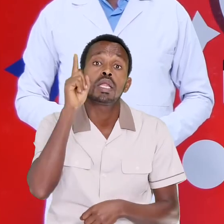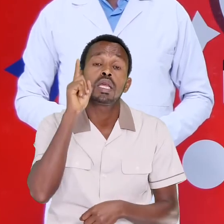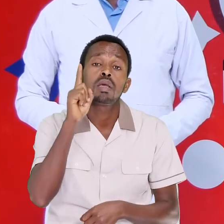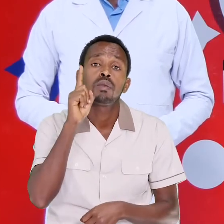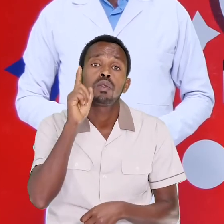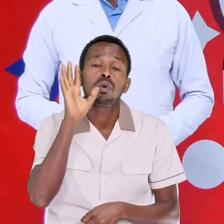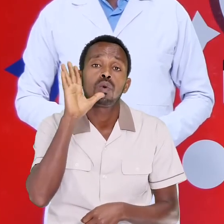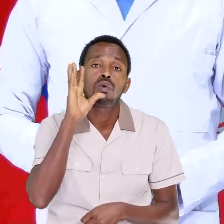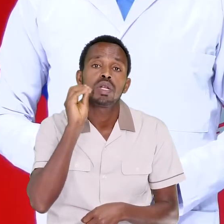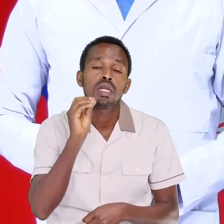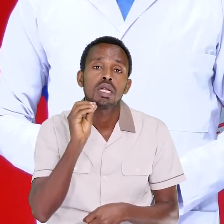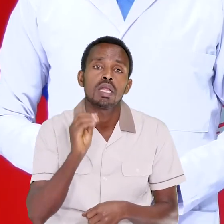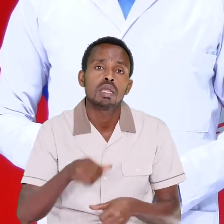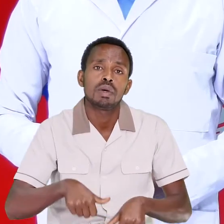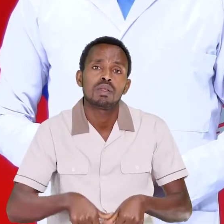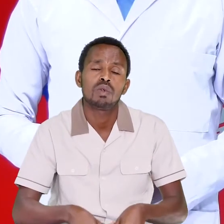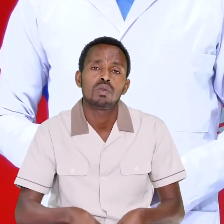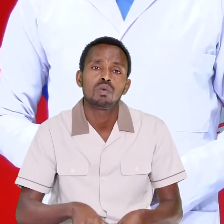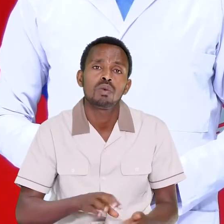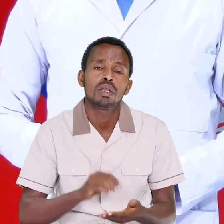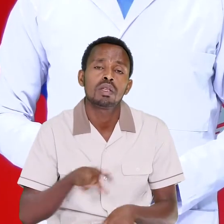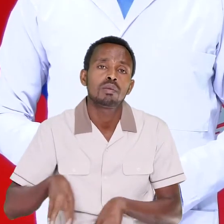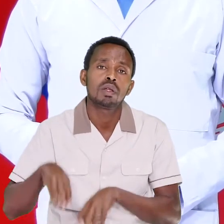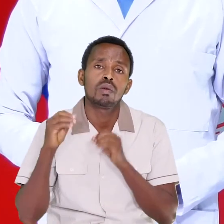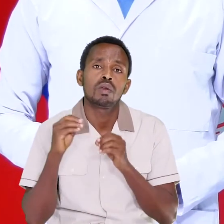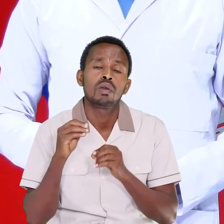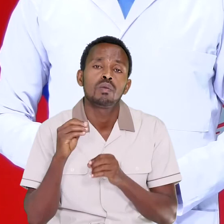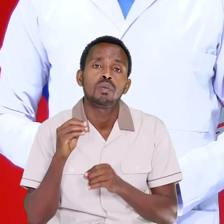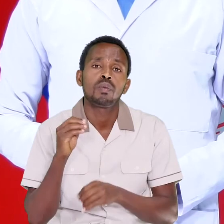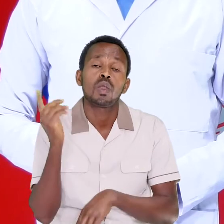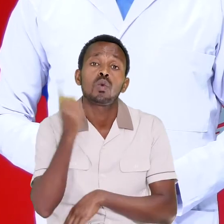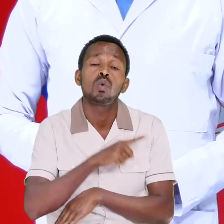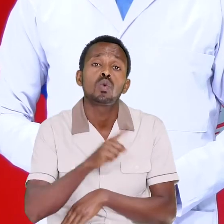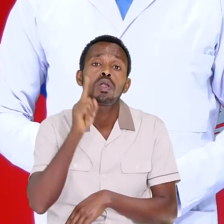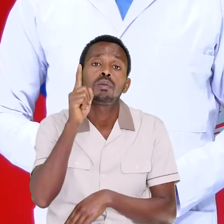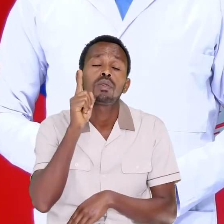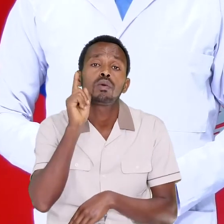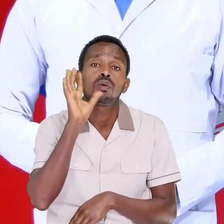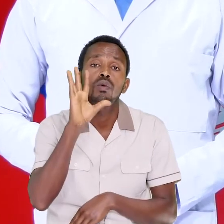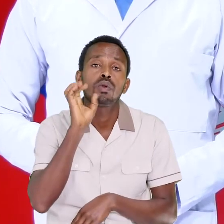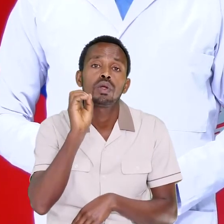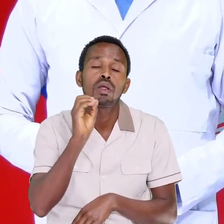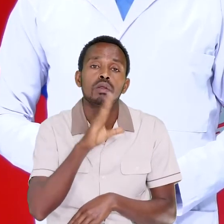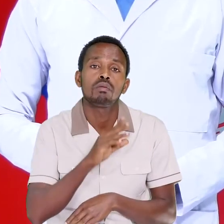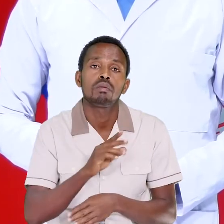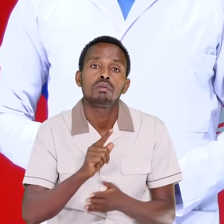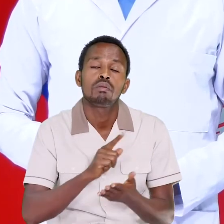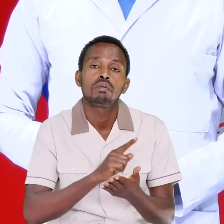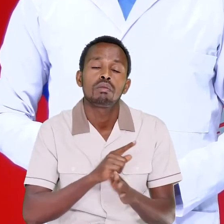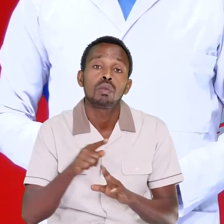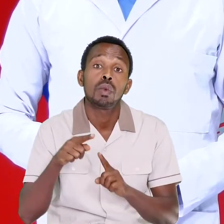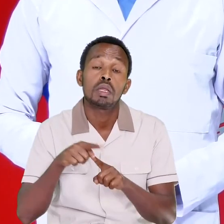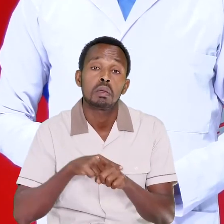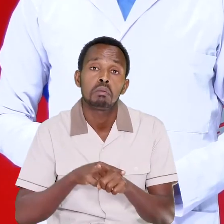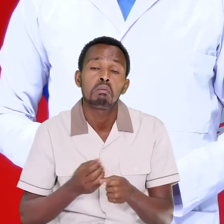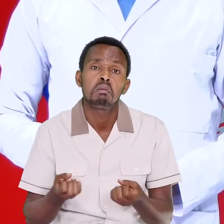itti fudhatus barannee jirra. Barattoota, guyyoonni 150 immoo baatii meeqa akka ta'an mee